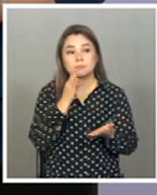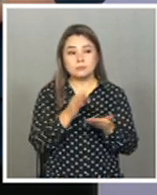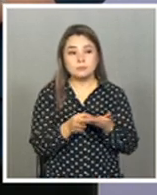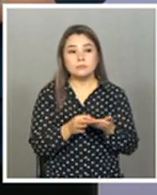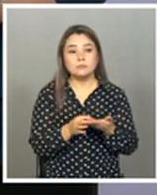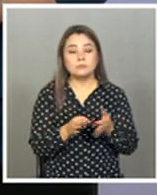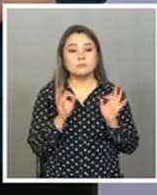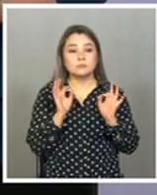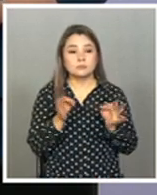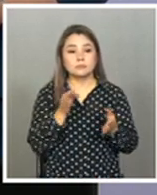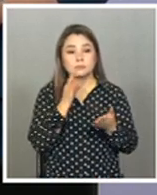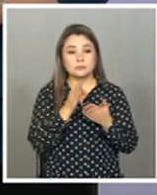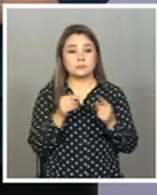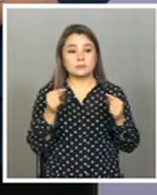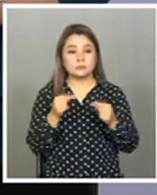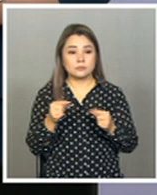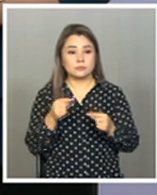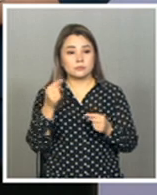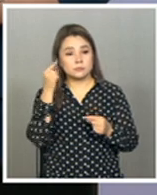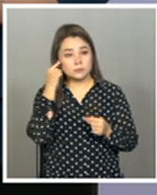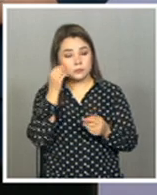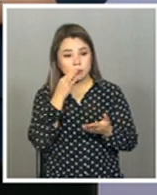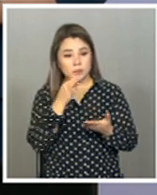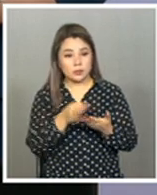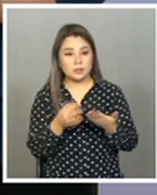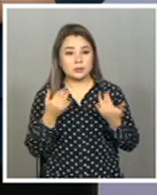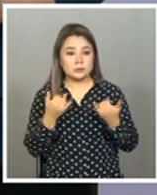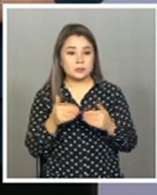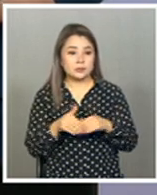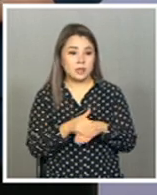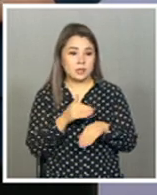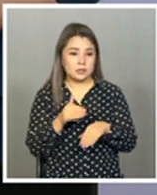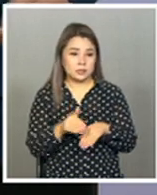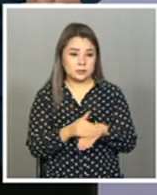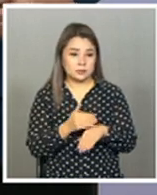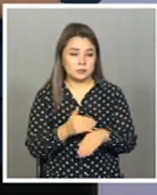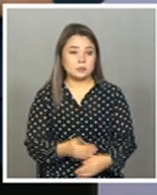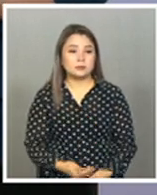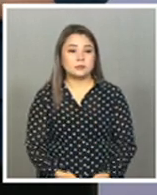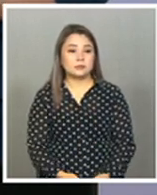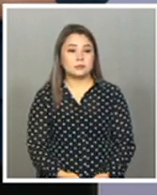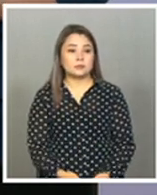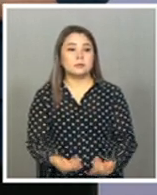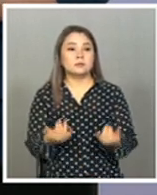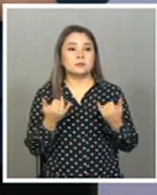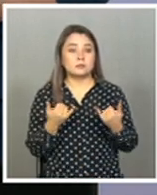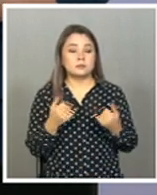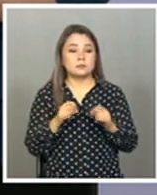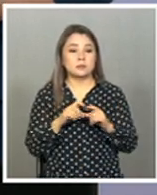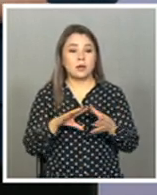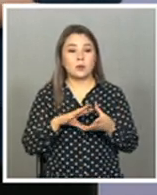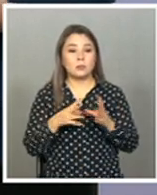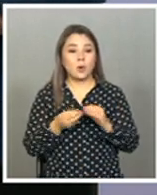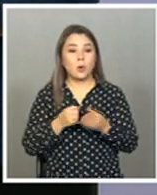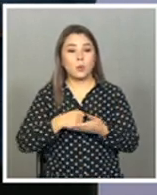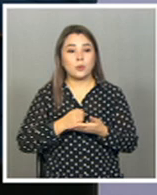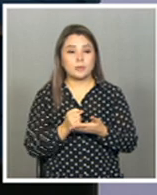дұрыс жауаптармен сәйкес келді деп ойлаймын. Жарайсыздар. Бүгінгі сабағымызды қорытындылай келе,